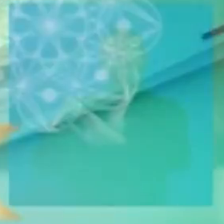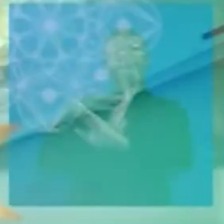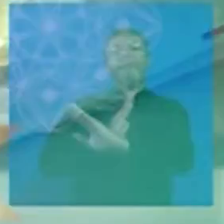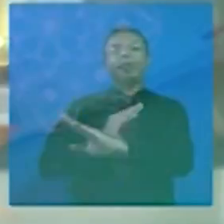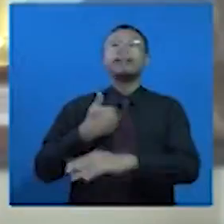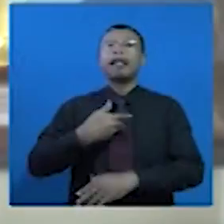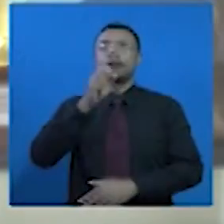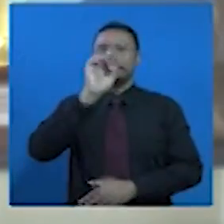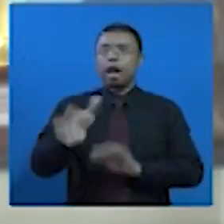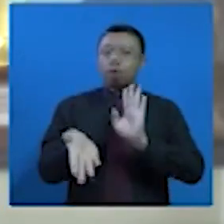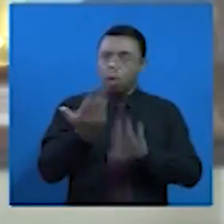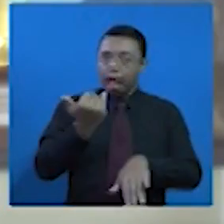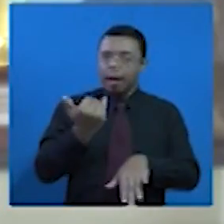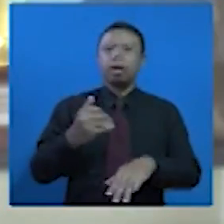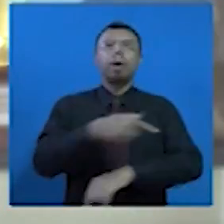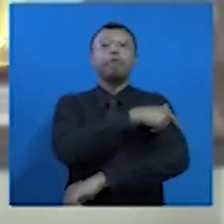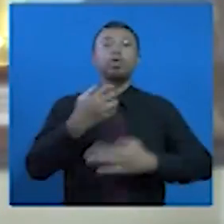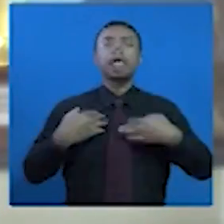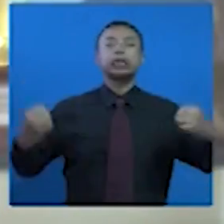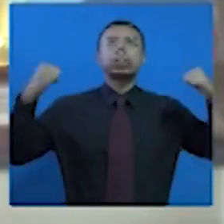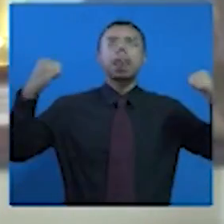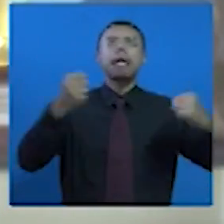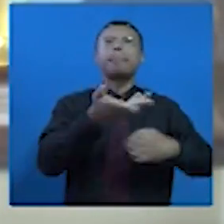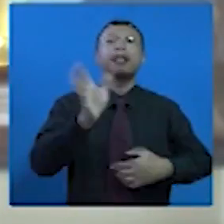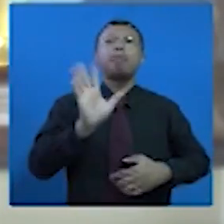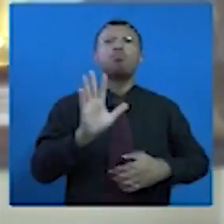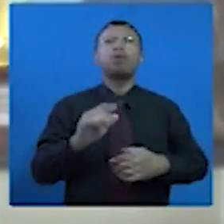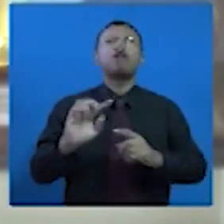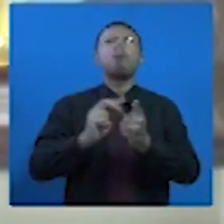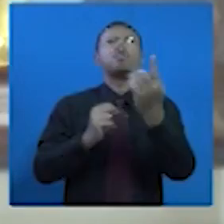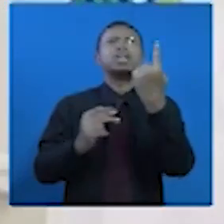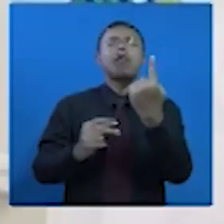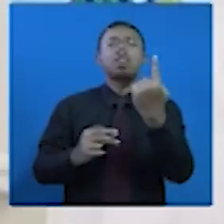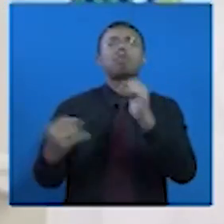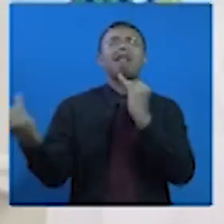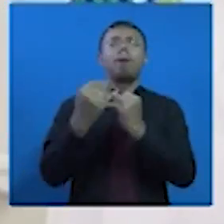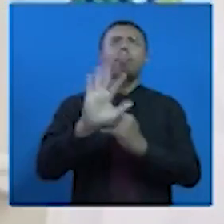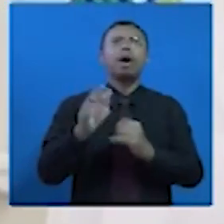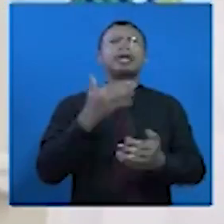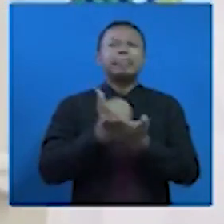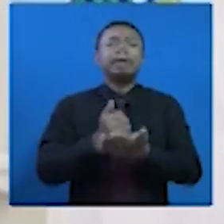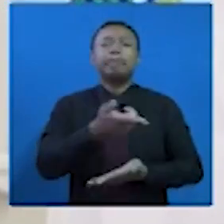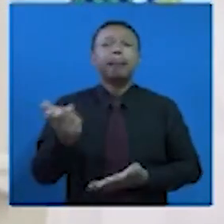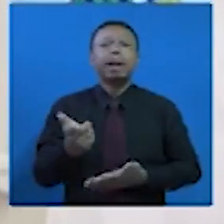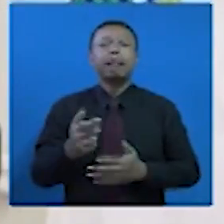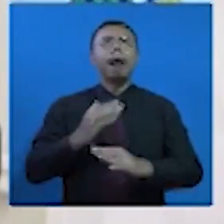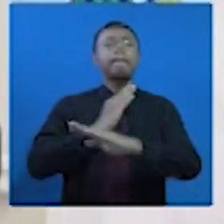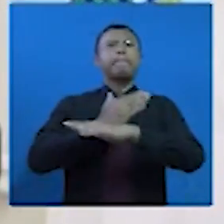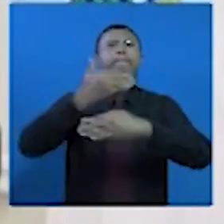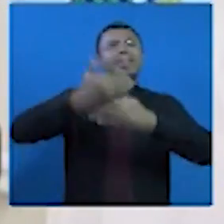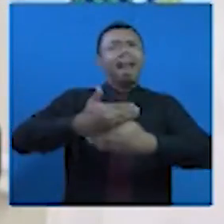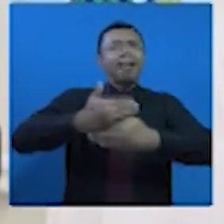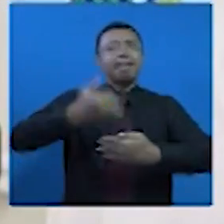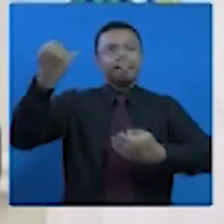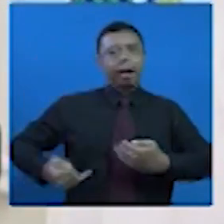Hai saya baru garis bawahi buat tenaga medis mereka bukan Garda terdepan mereka sesungguhnya adalah pertahanan